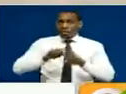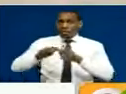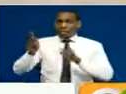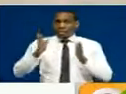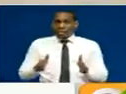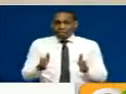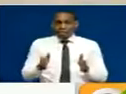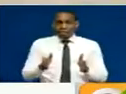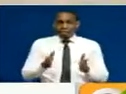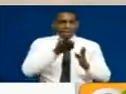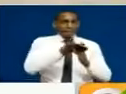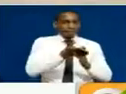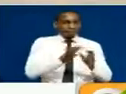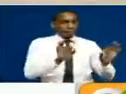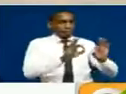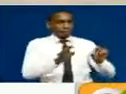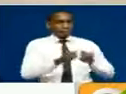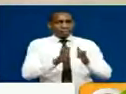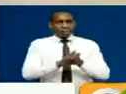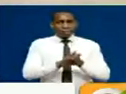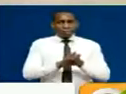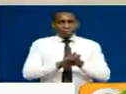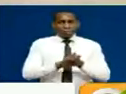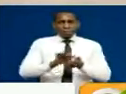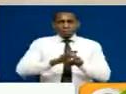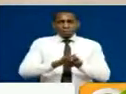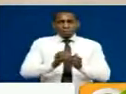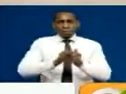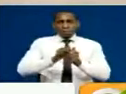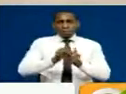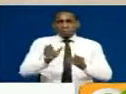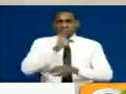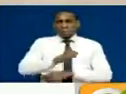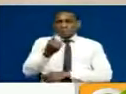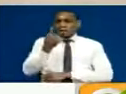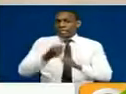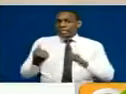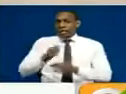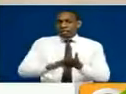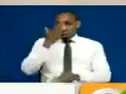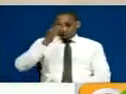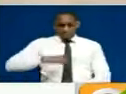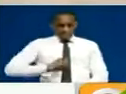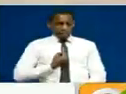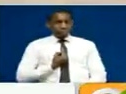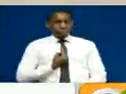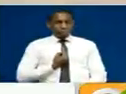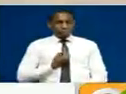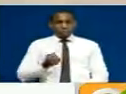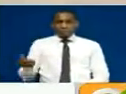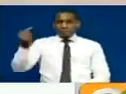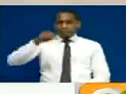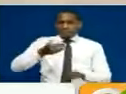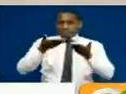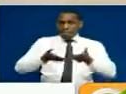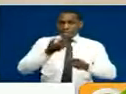Mkenya akaingilia naye, "Ala, kwa hiyo tulipishana mwaka mmoja tu? Manake mimi nilikuja